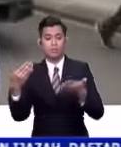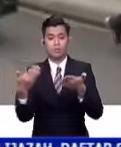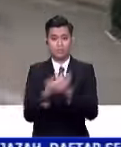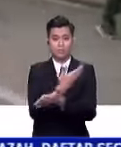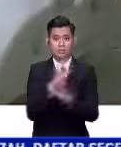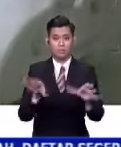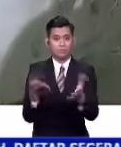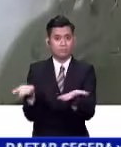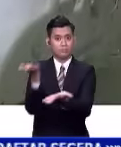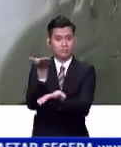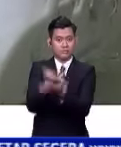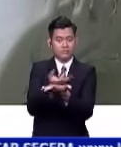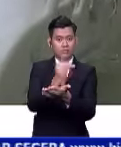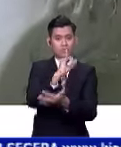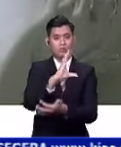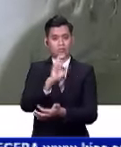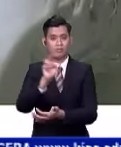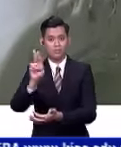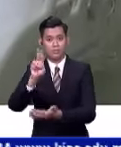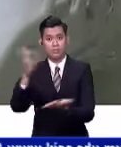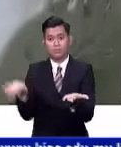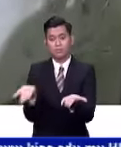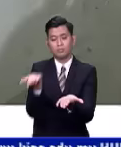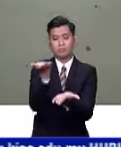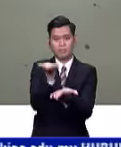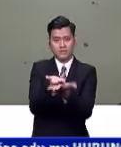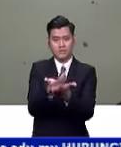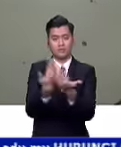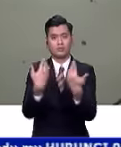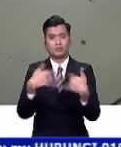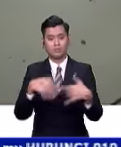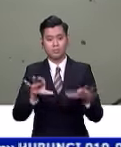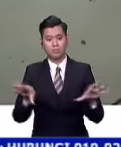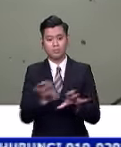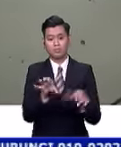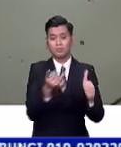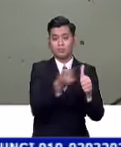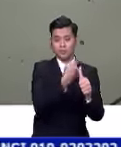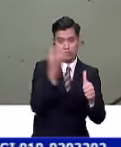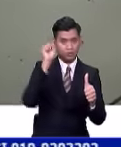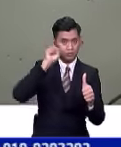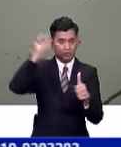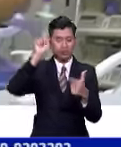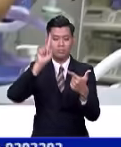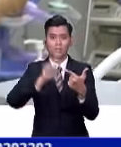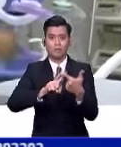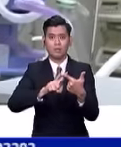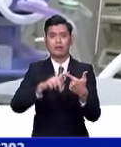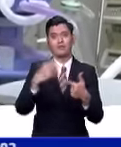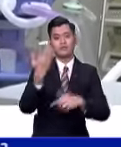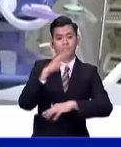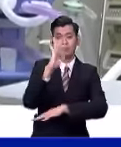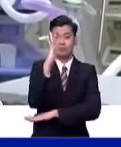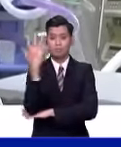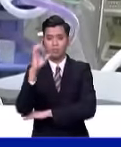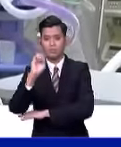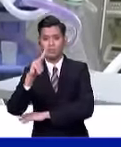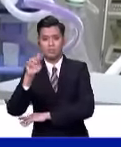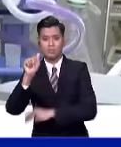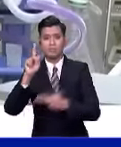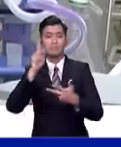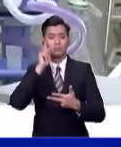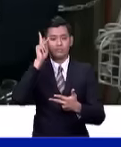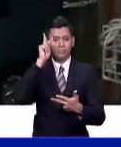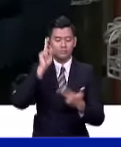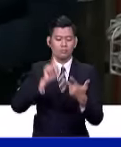4 field ICU telah didirikan, masing-masing 2 di Sabah dan masing-masing 1 di Pokok Sena, Kedah serta Kepala Batas